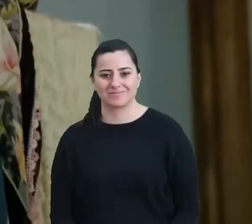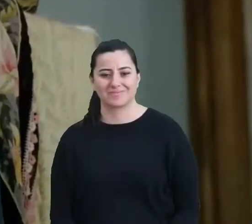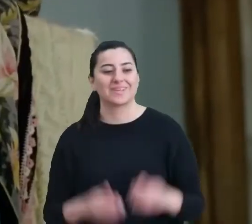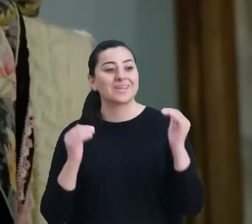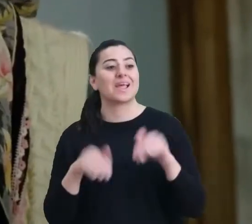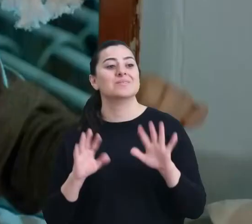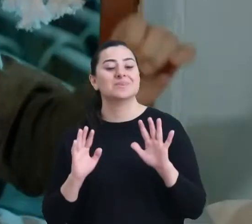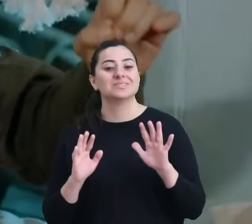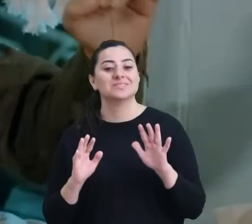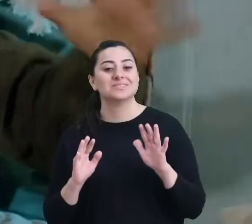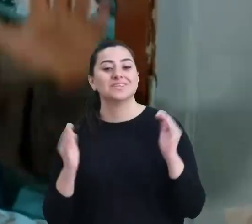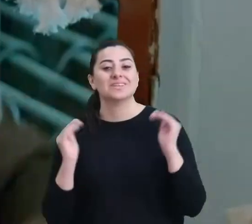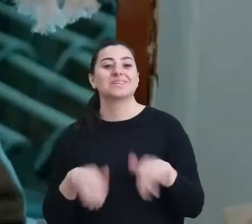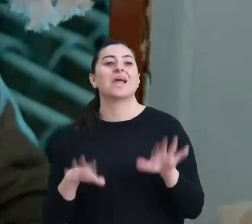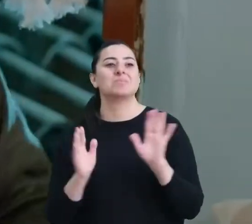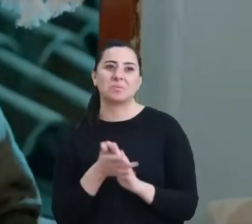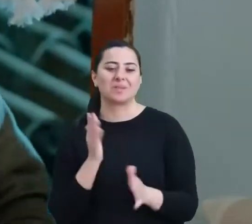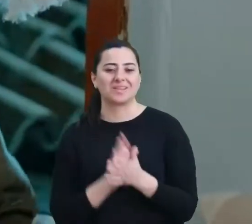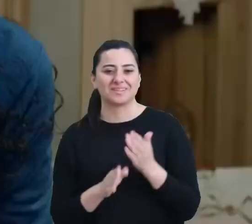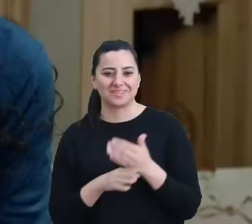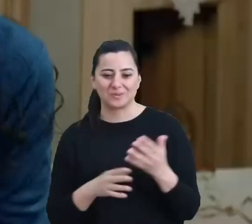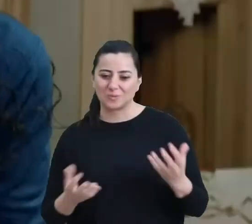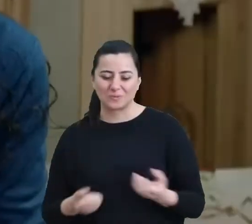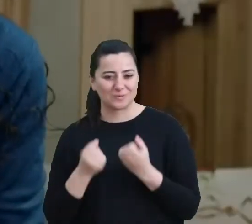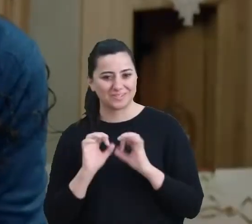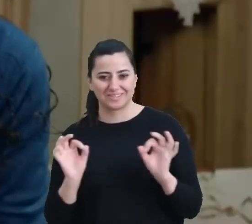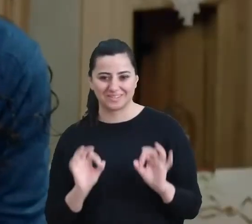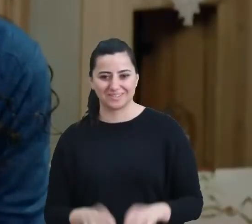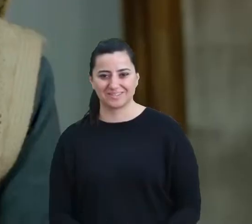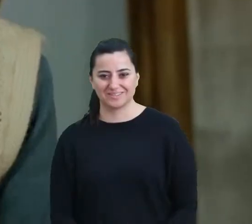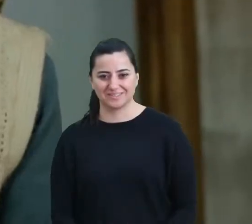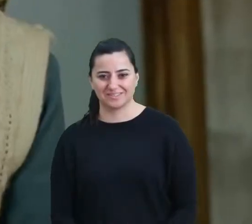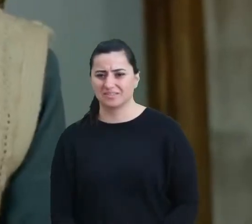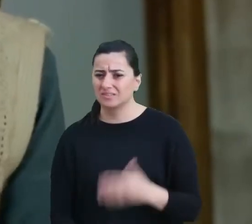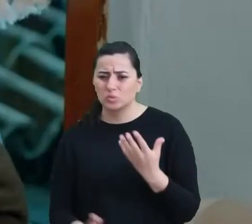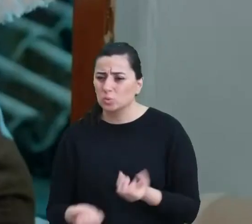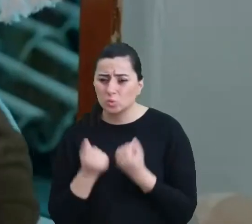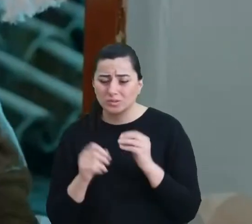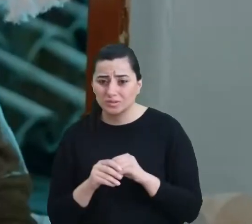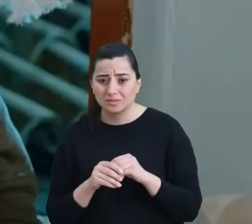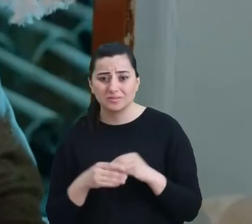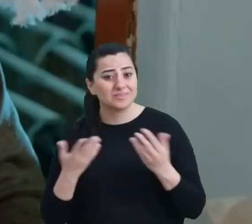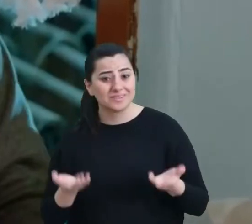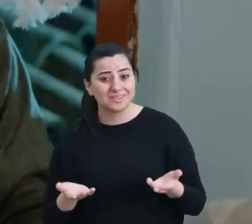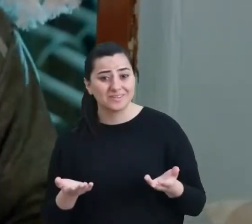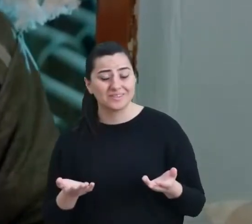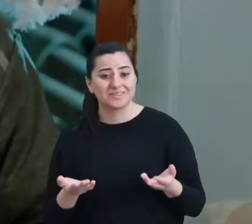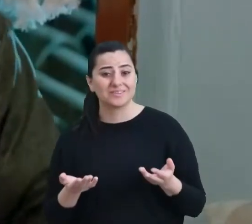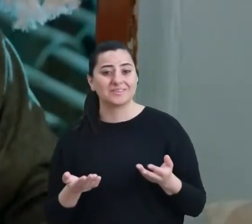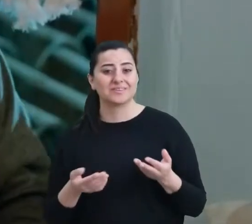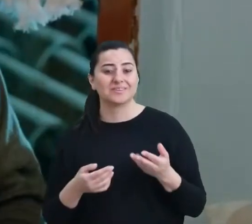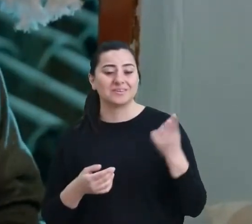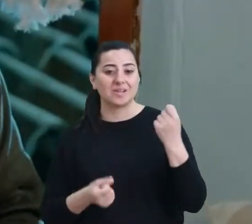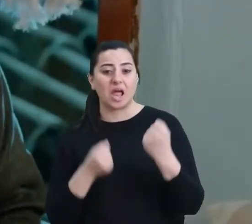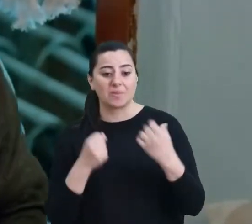Gelmez be ya. Ta gelmez artık. Yırttım uca diye yırttım. Neyi yırttın? Ne olacak be ya? Süleyman